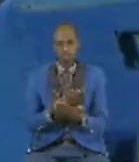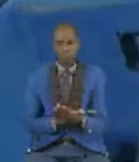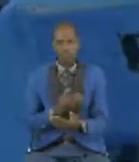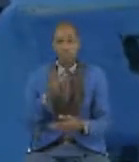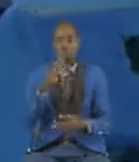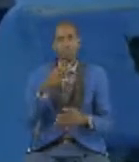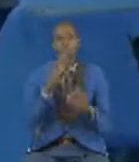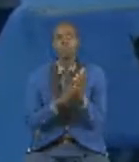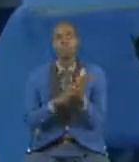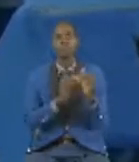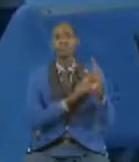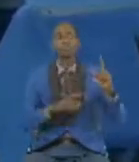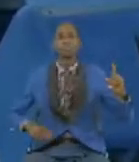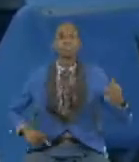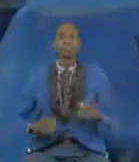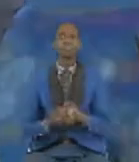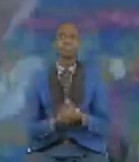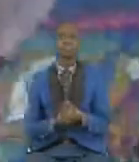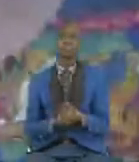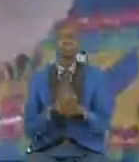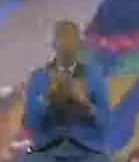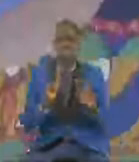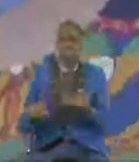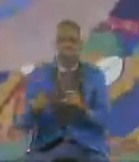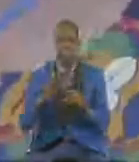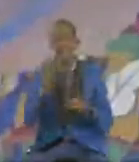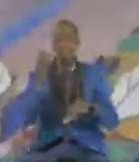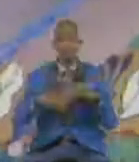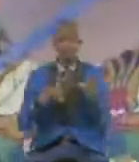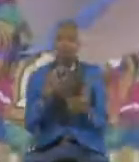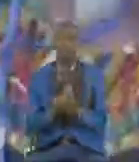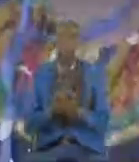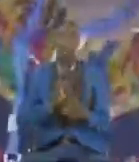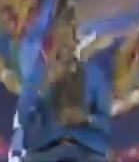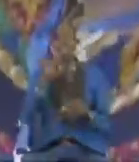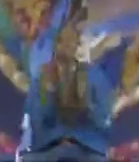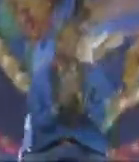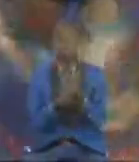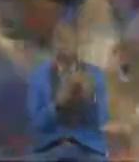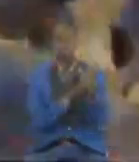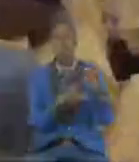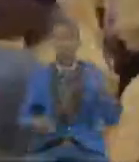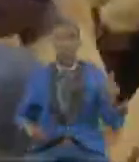Gloire à Dieu. Vous pouvez mieux faire que ça. Je dis gloire à Dieu.